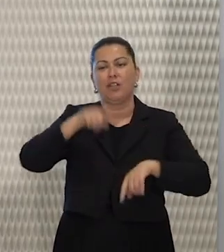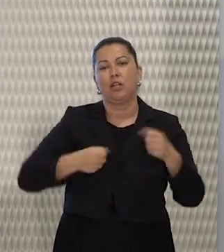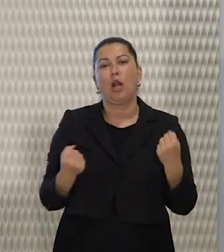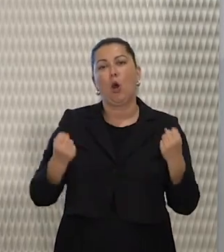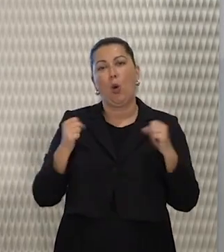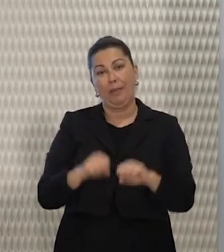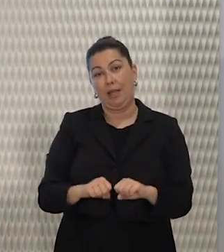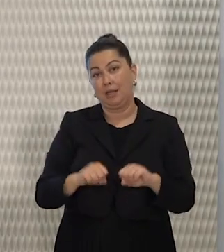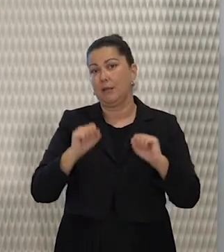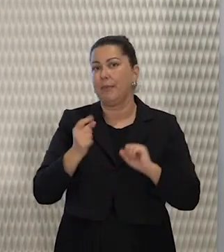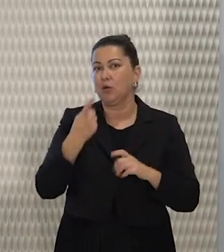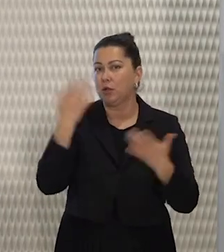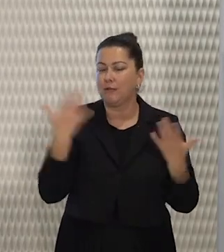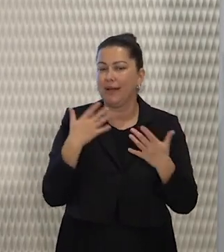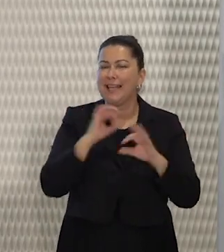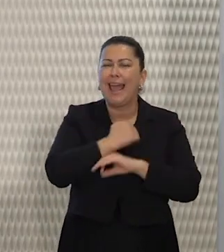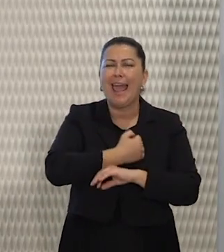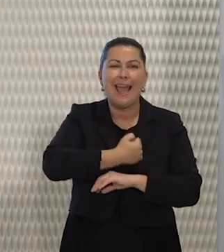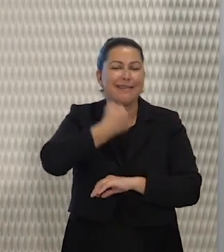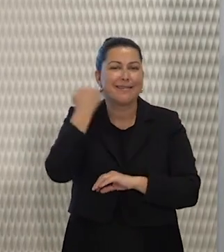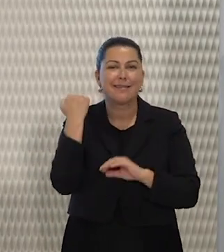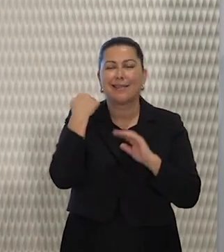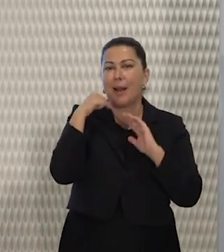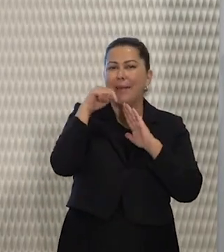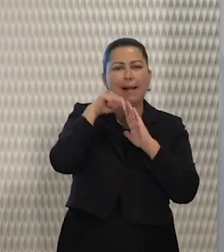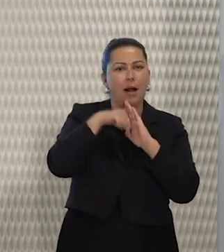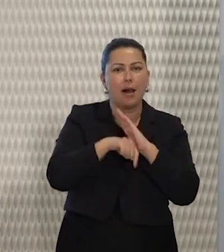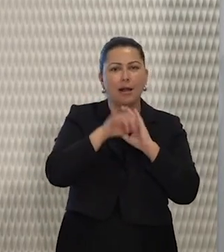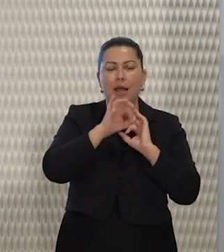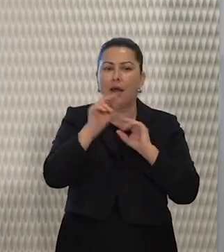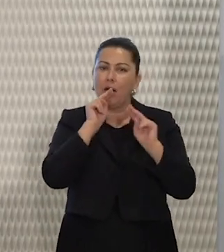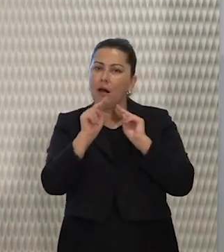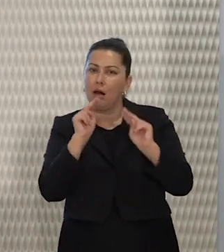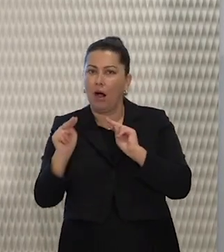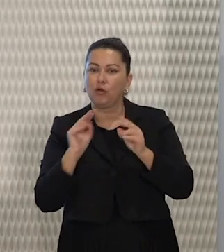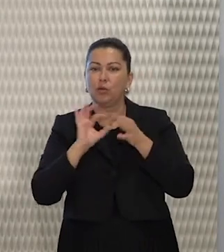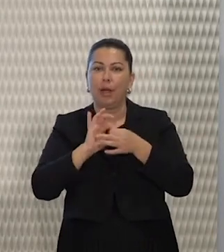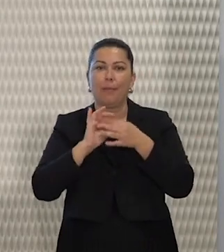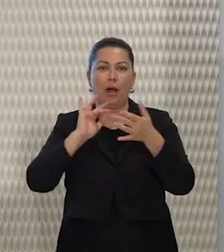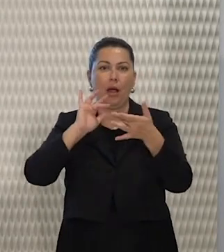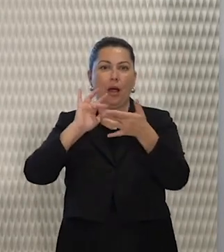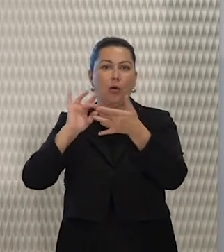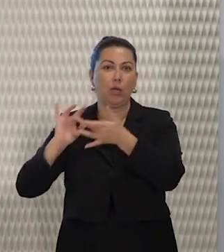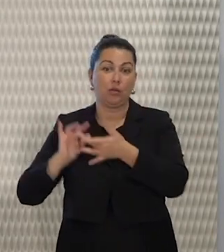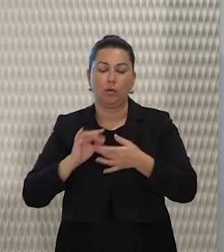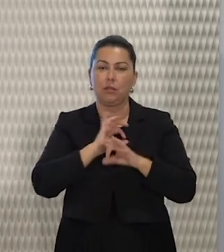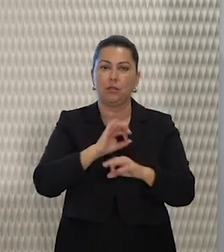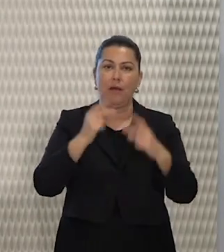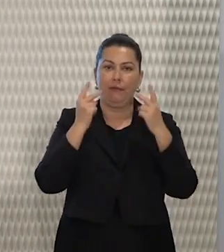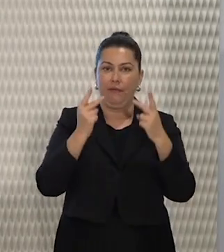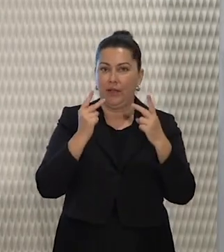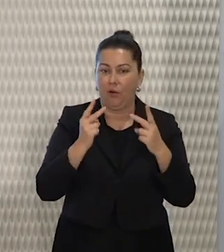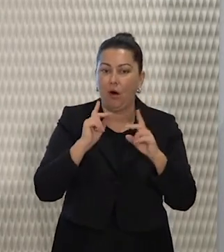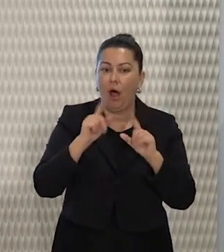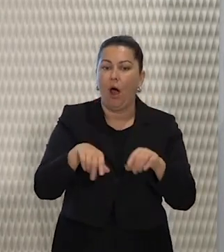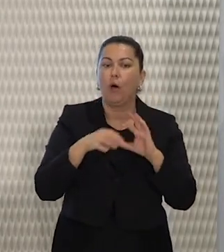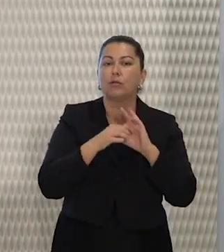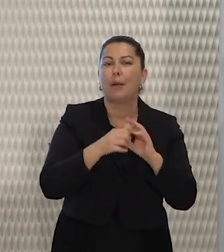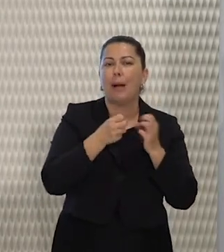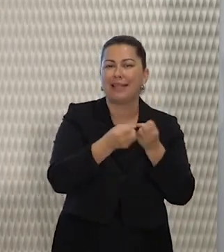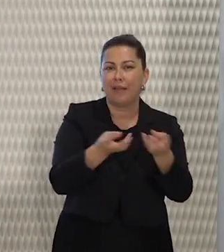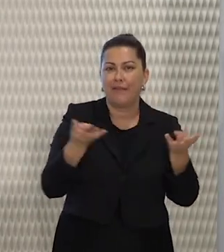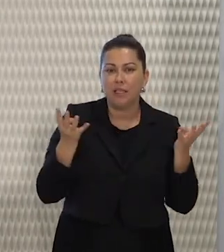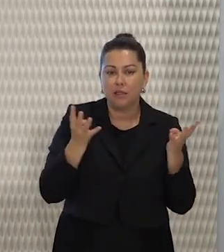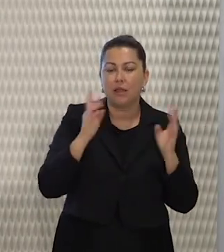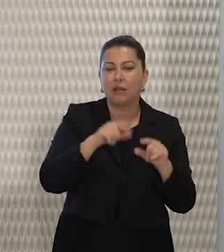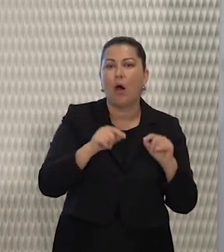ist unter anderem eine extreme Detailgenauigkeit, die bei der Annotation sehr wertvoll ist. Man hat meistens auch aufgrund der Diversität